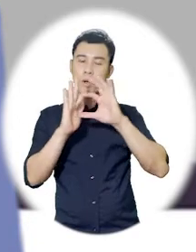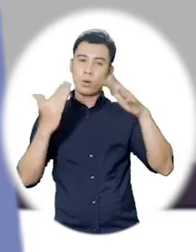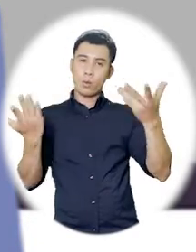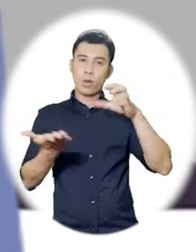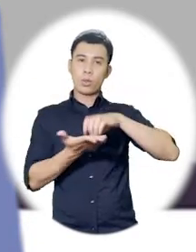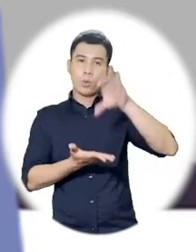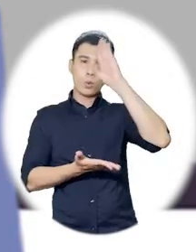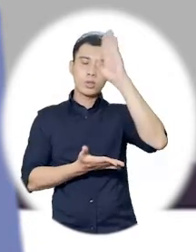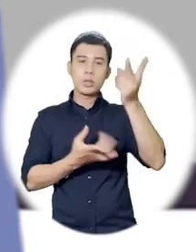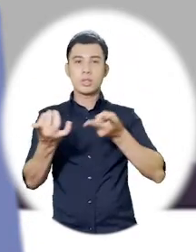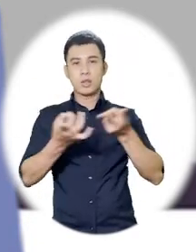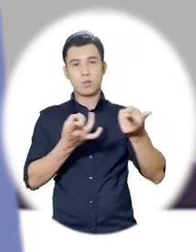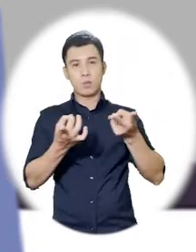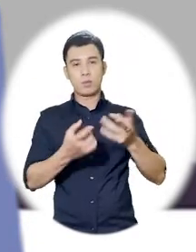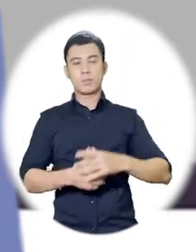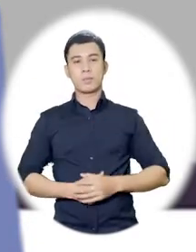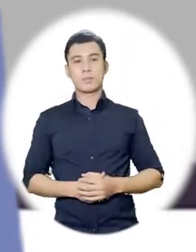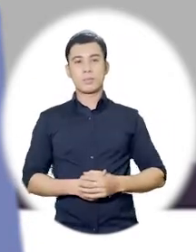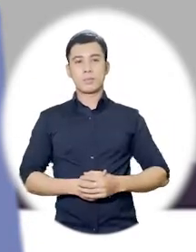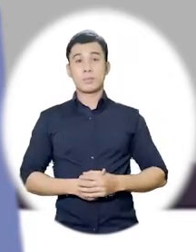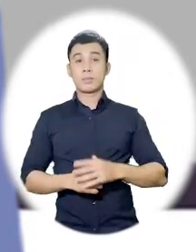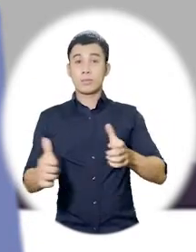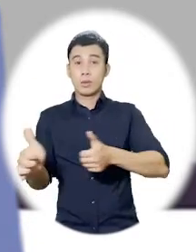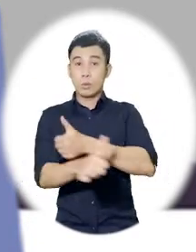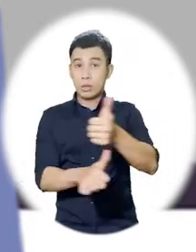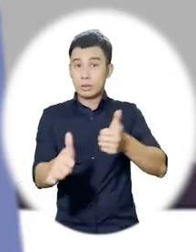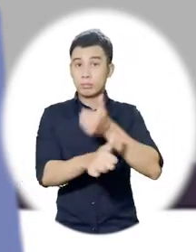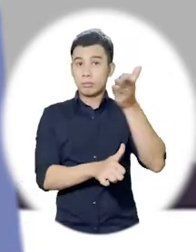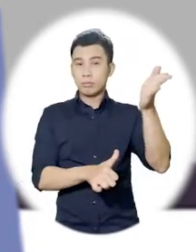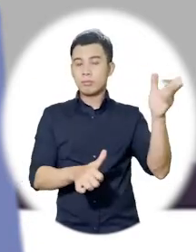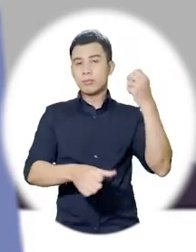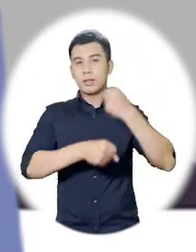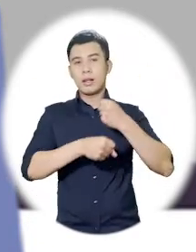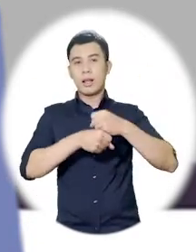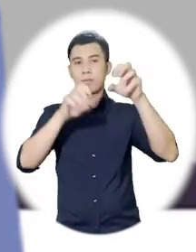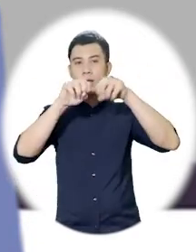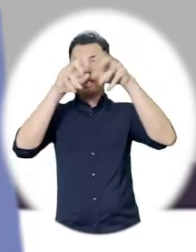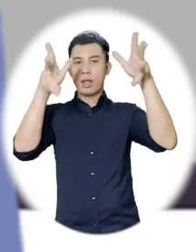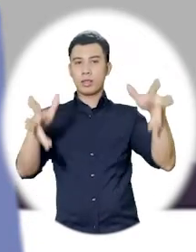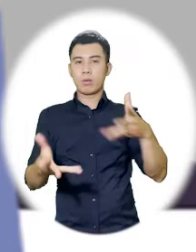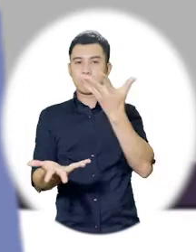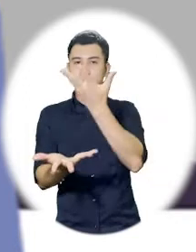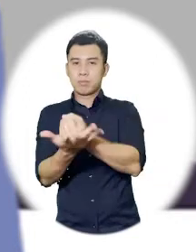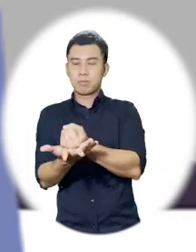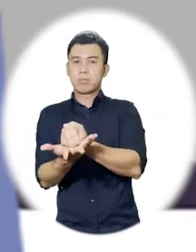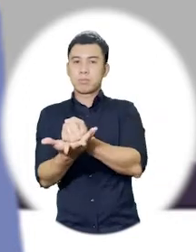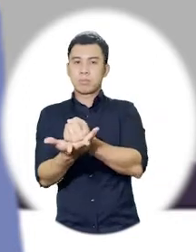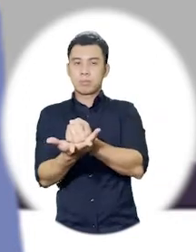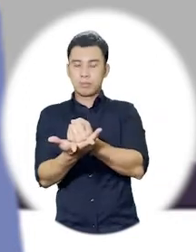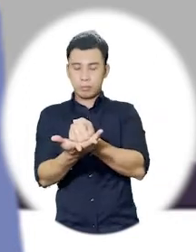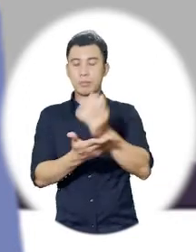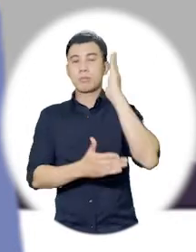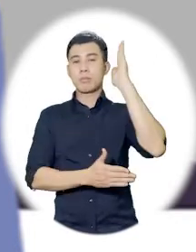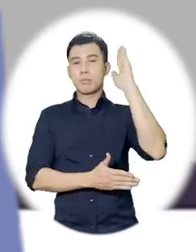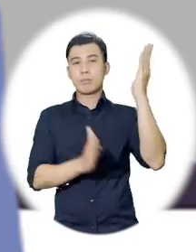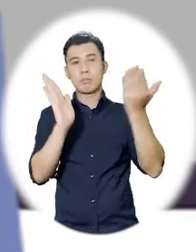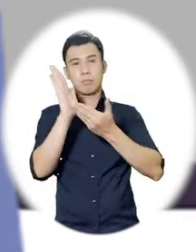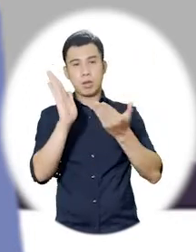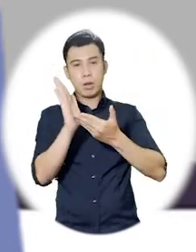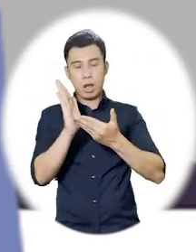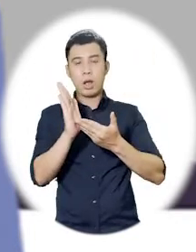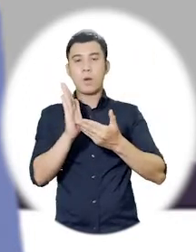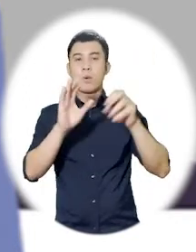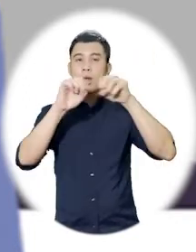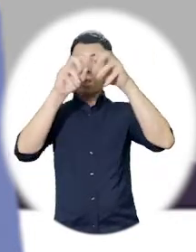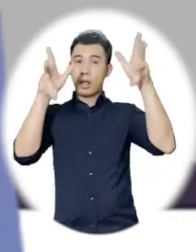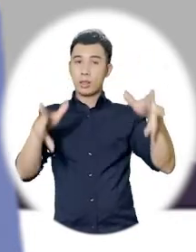giải trình trong việc điều phối của các cơ quan, tổ chức cung cấp dịch vụ thiết yếu liên quan. Các hoạt động trên có thể được thực hiện thông qua hệ thống lưu trữ và